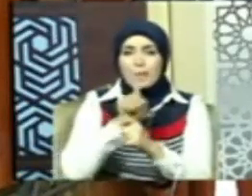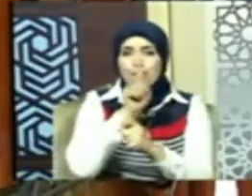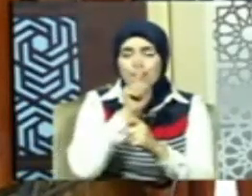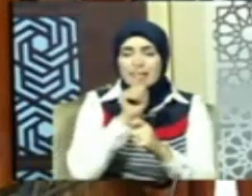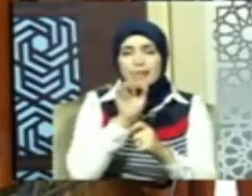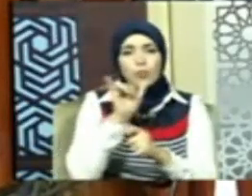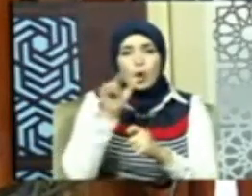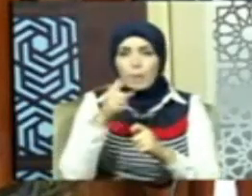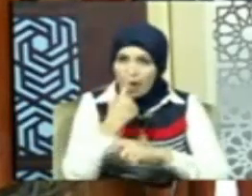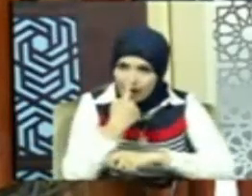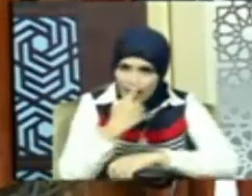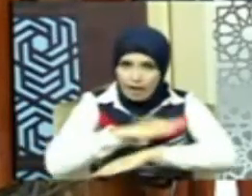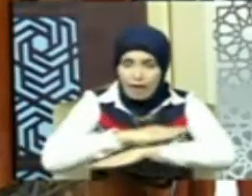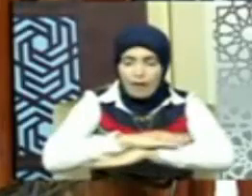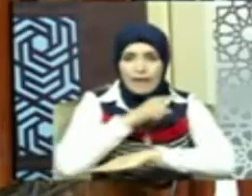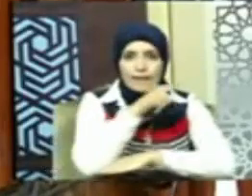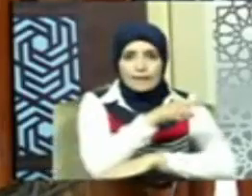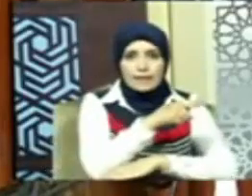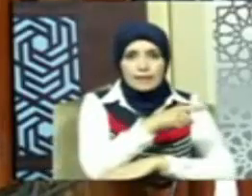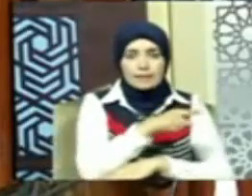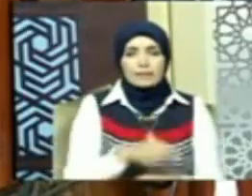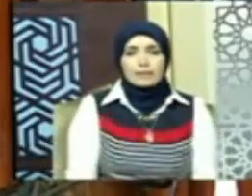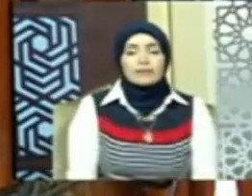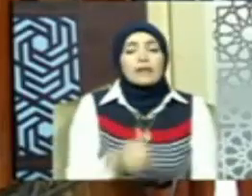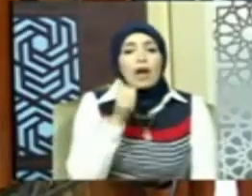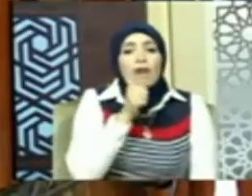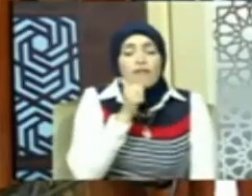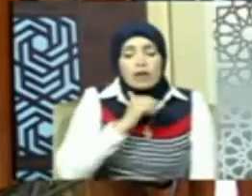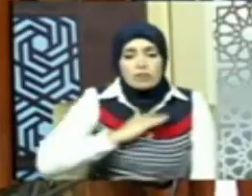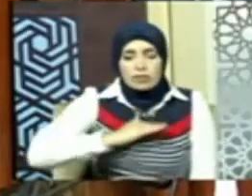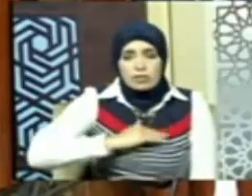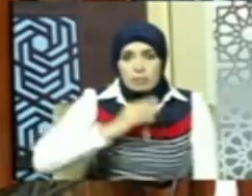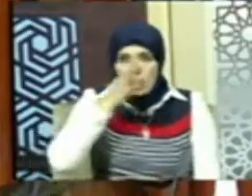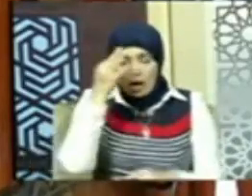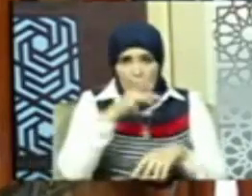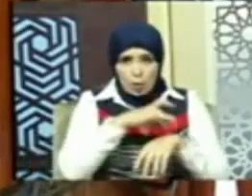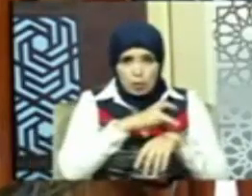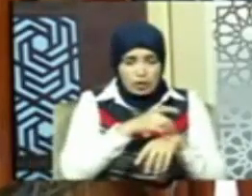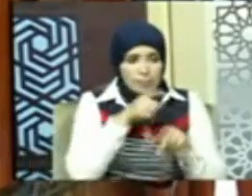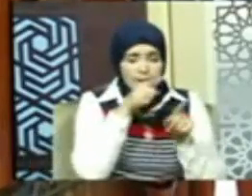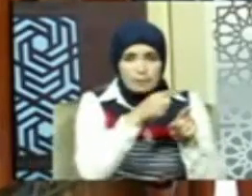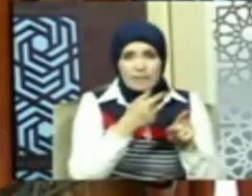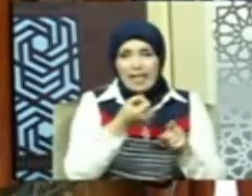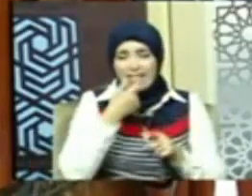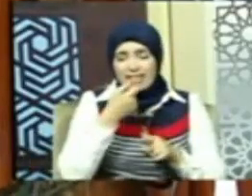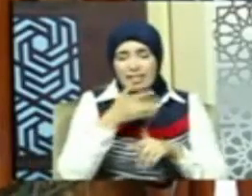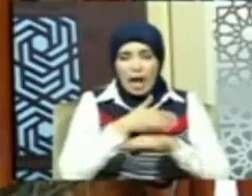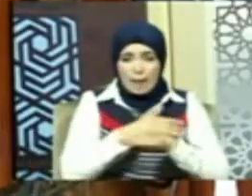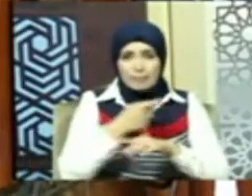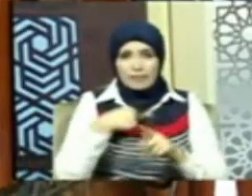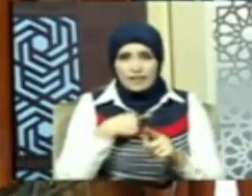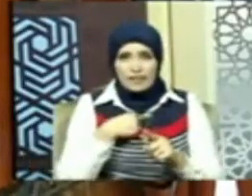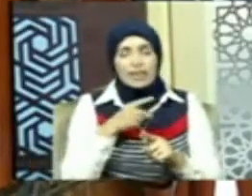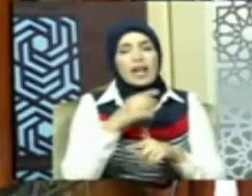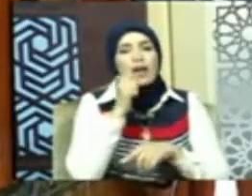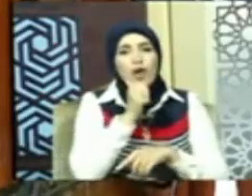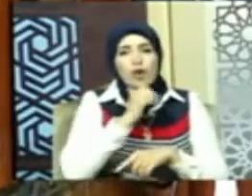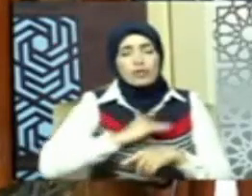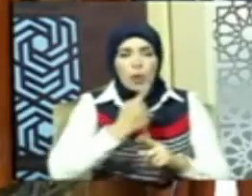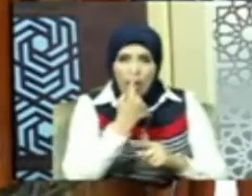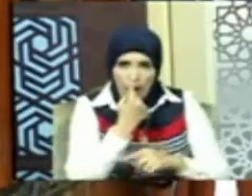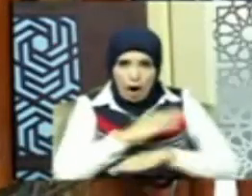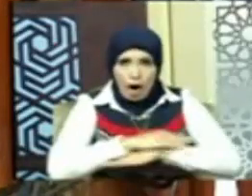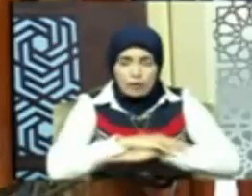يقاما، فاصبر لدائك إن جفوت طبيبه واصبر لجهلك إن